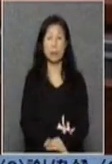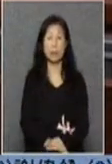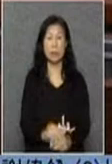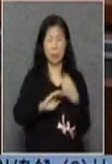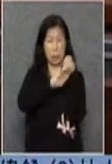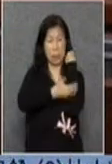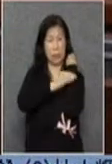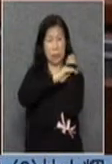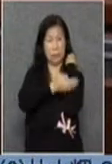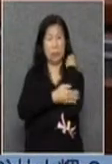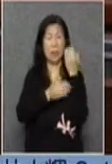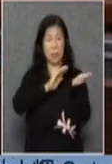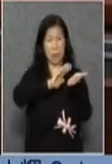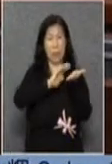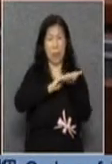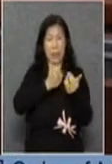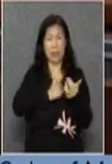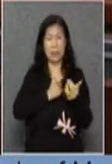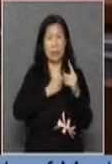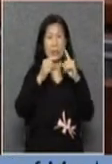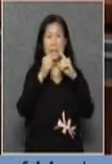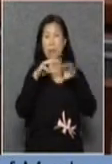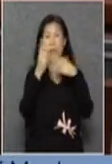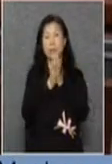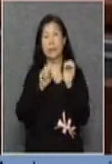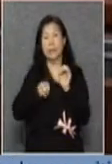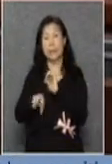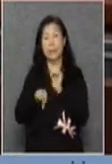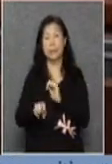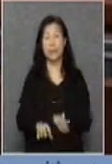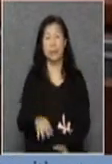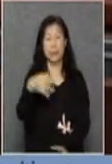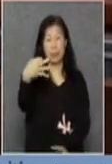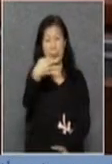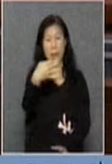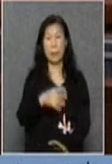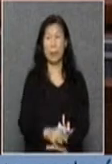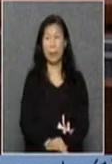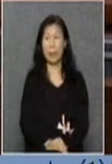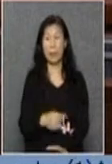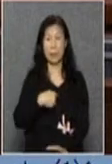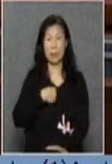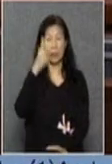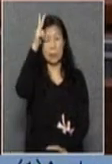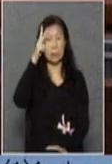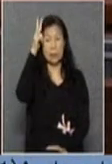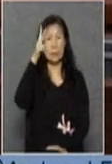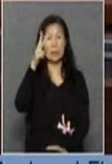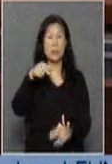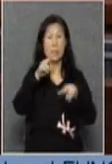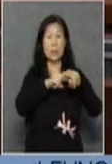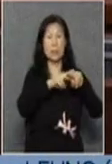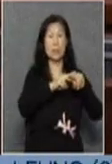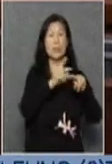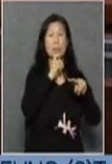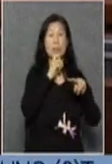界、醫療界人手都是短缺。第三，我們的政治體系內地官場文